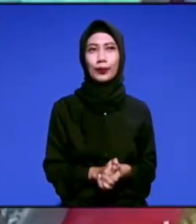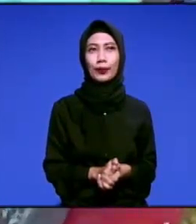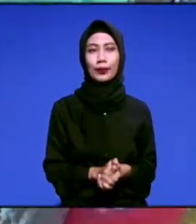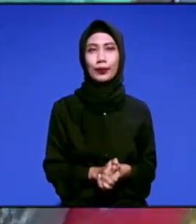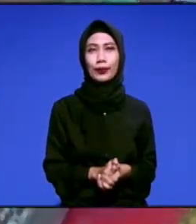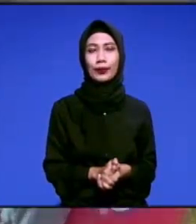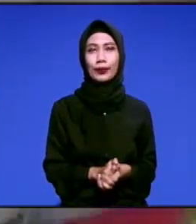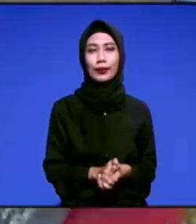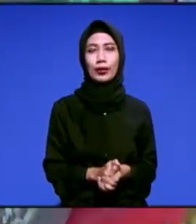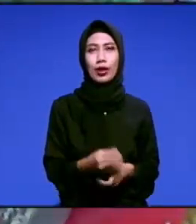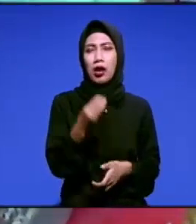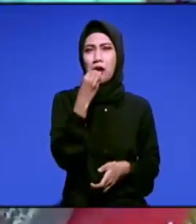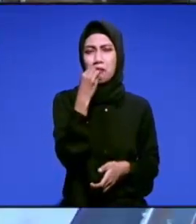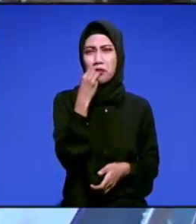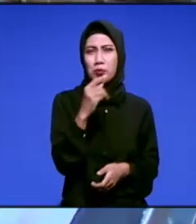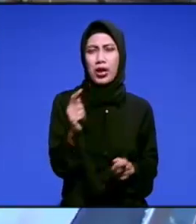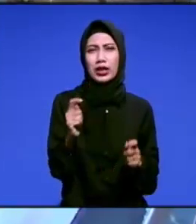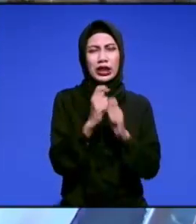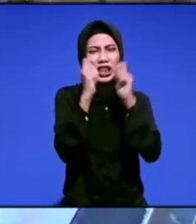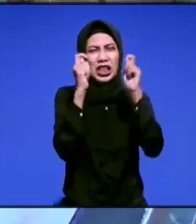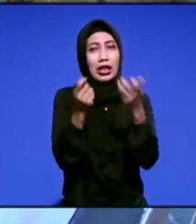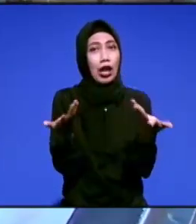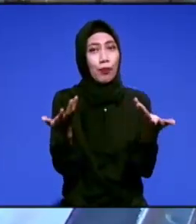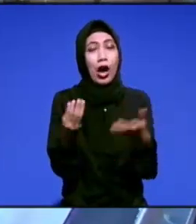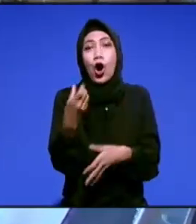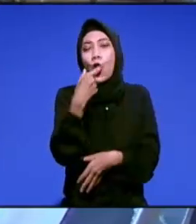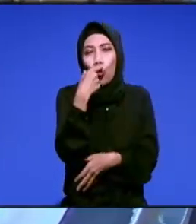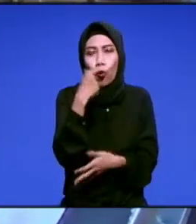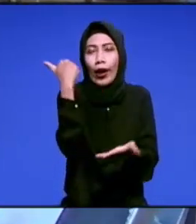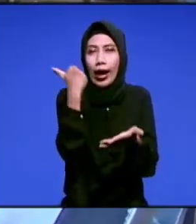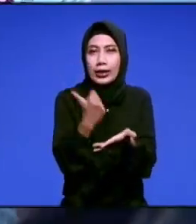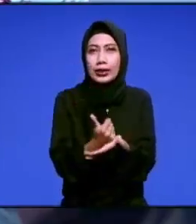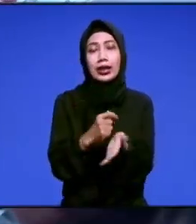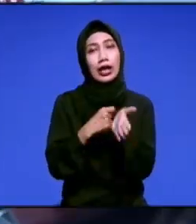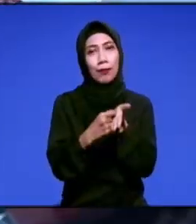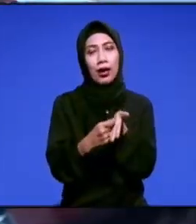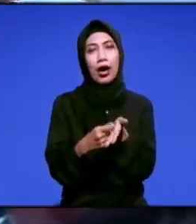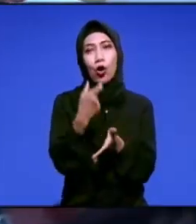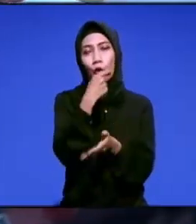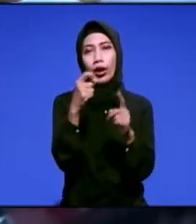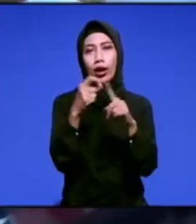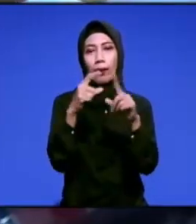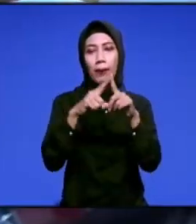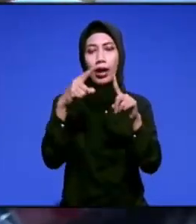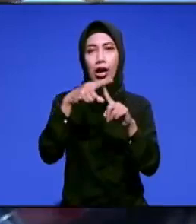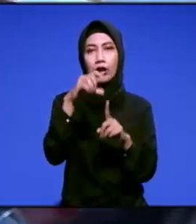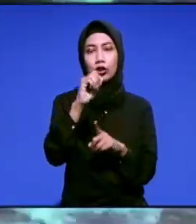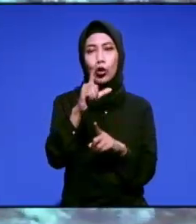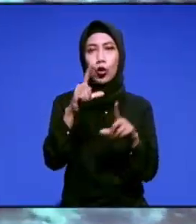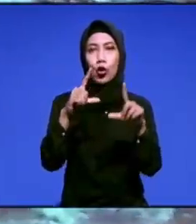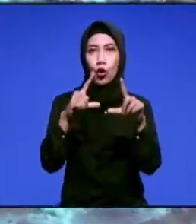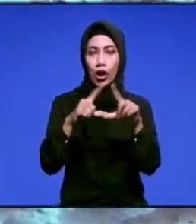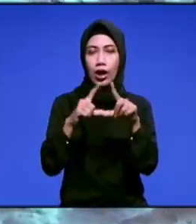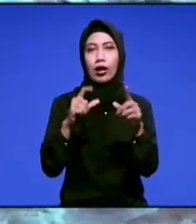salah satu many berbuka favorit di Banyuwangi Jawa Timur adalah kue tradisional patola jajanan yang satu ini laris diburu